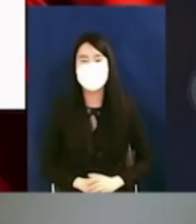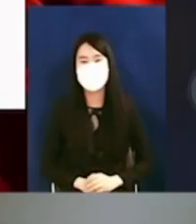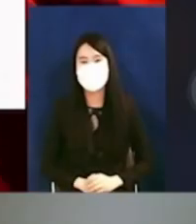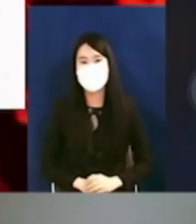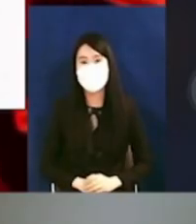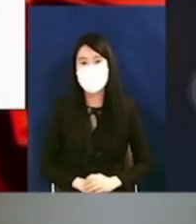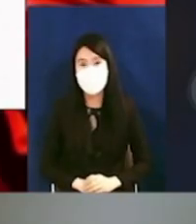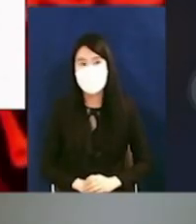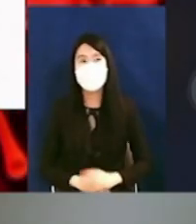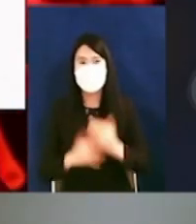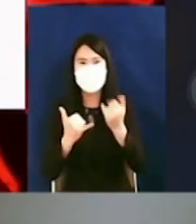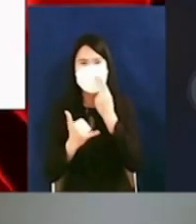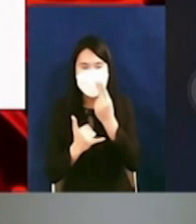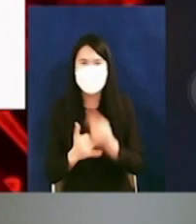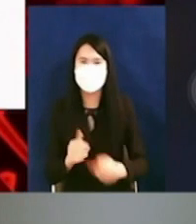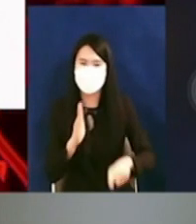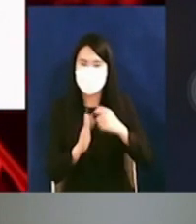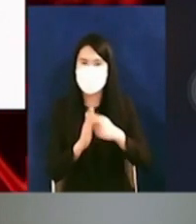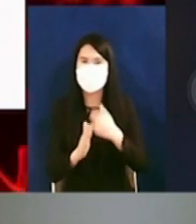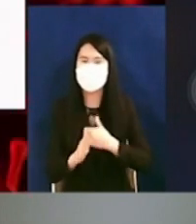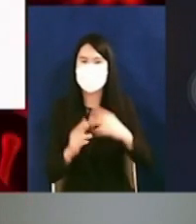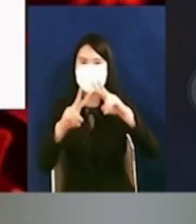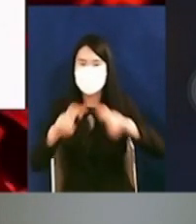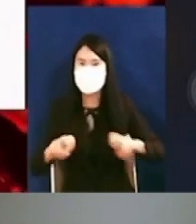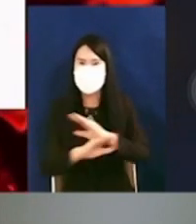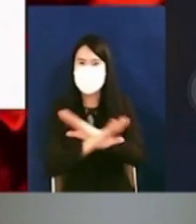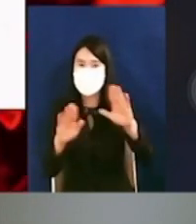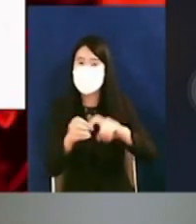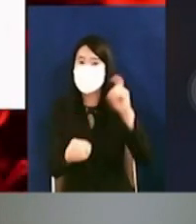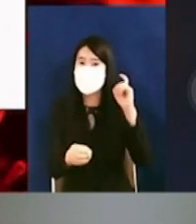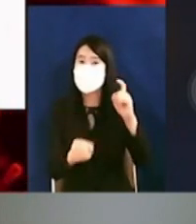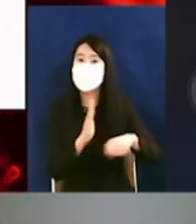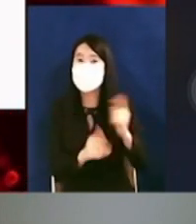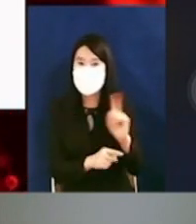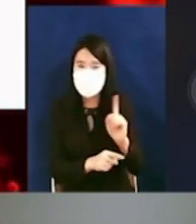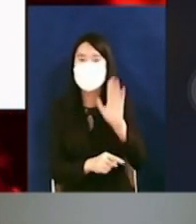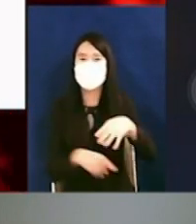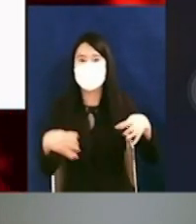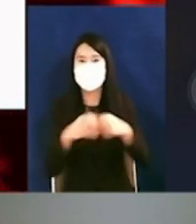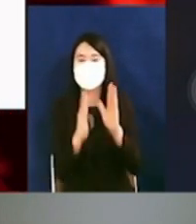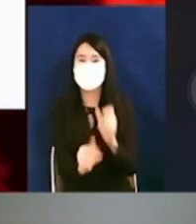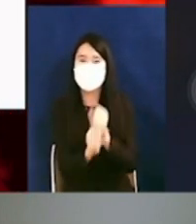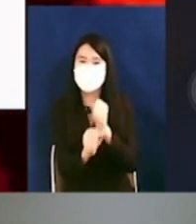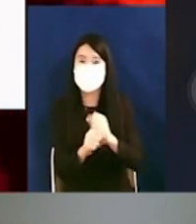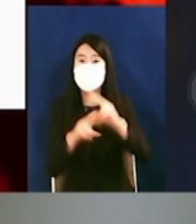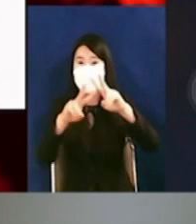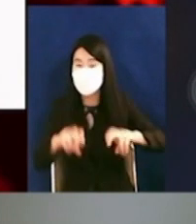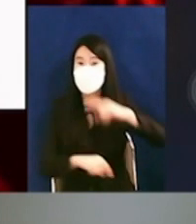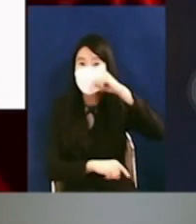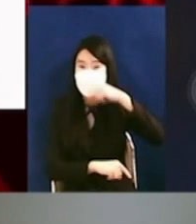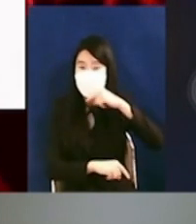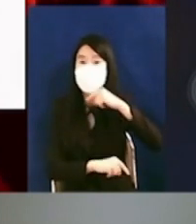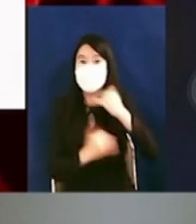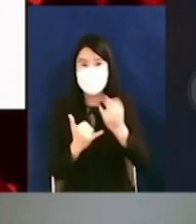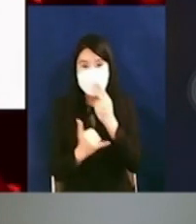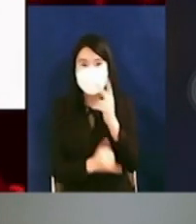เรื่องราวของการถอนงานวิจัยในครั้งนี้นะคะก็คงจะสรุปให้ได้ทราบว่าทีมนักวิจัยของไทยเนี่ยค่ะพวกเรานะคะช